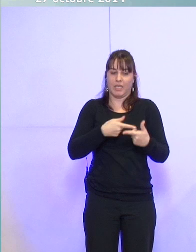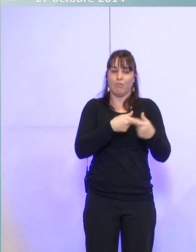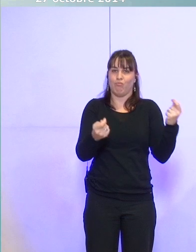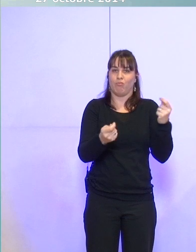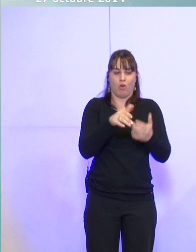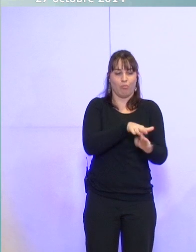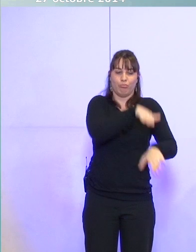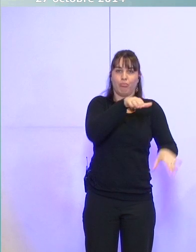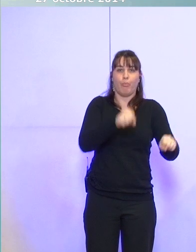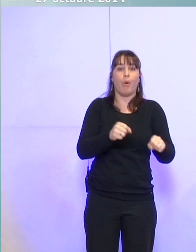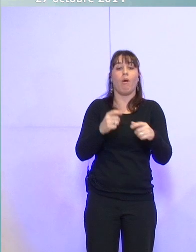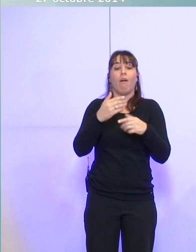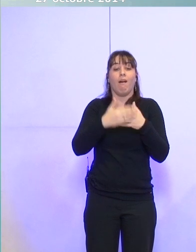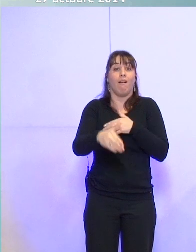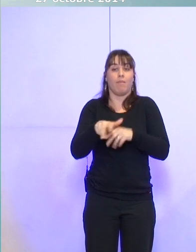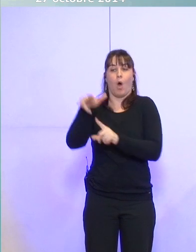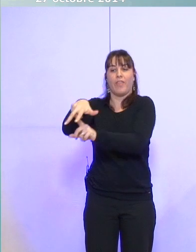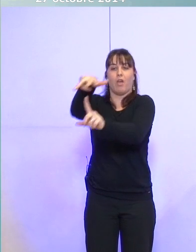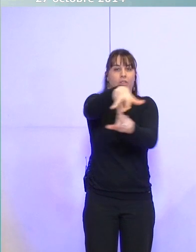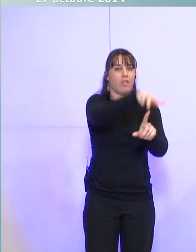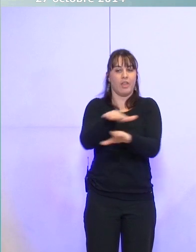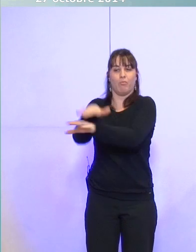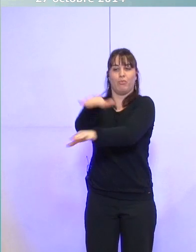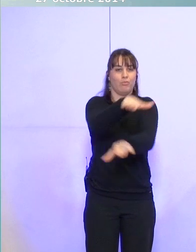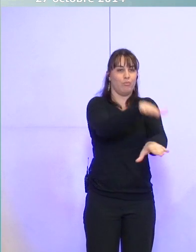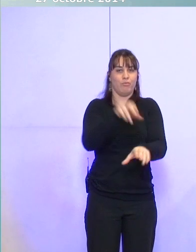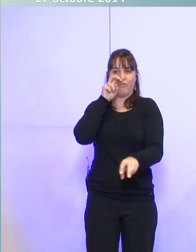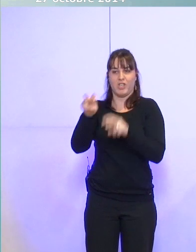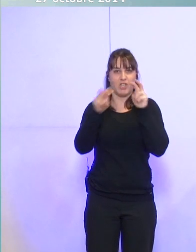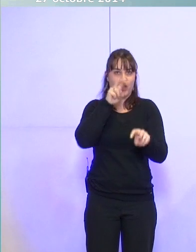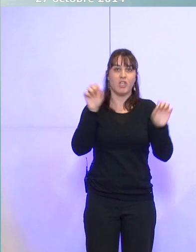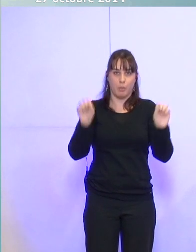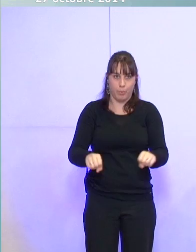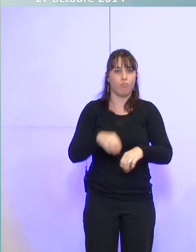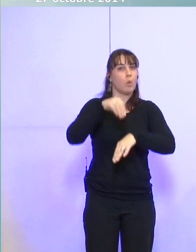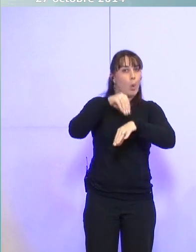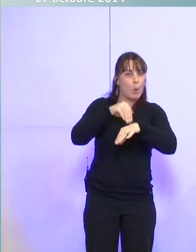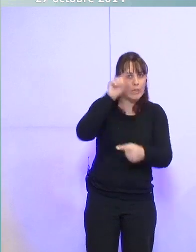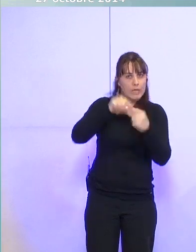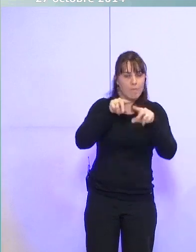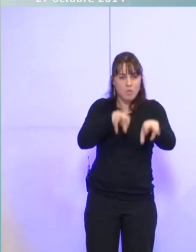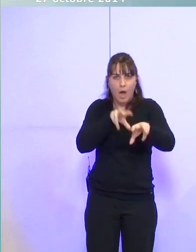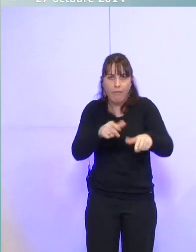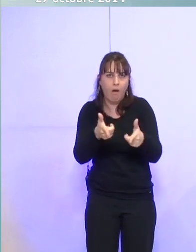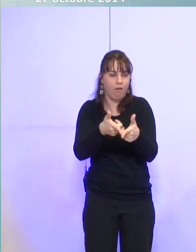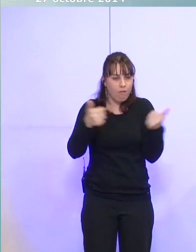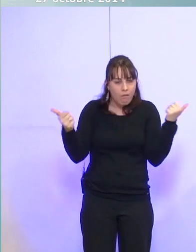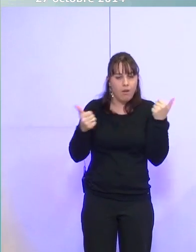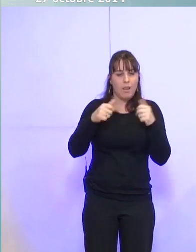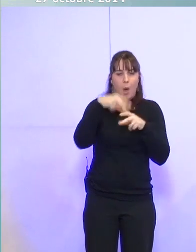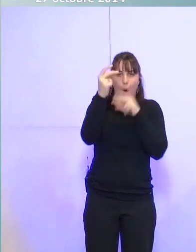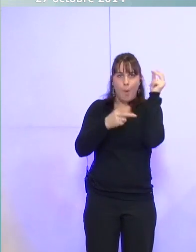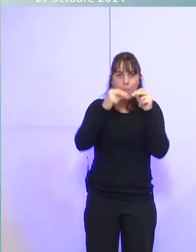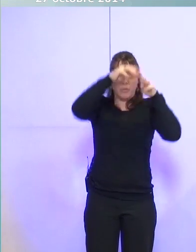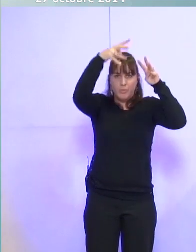mairies. Il présente les démarches à effectuer pour participer, livre des conseils pour jardiner, propose une sélection de plantes